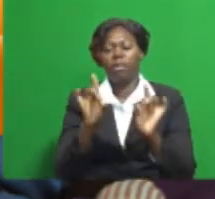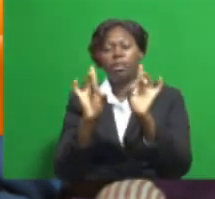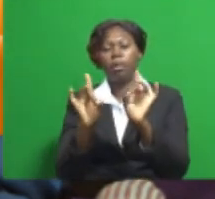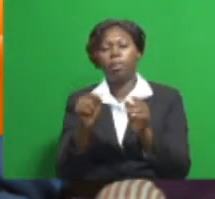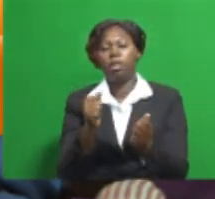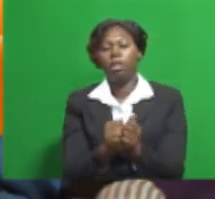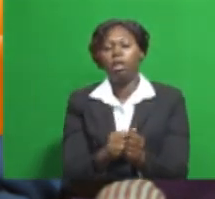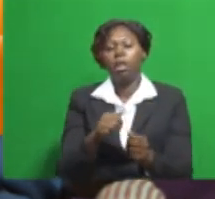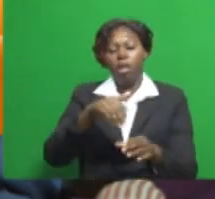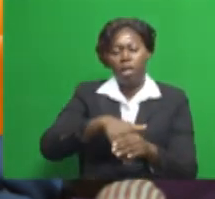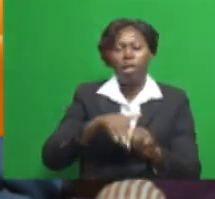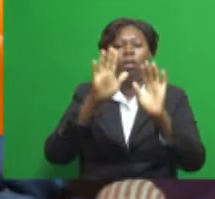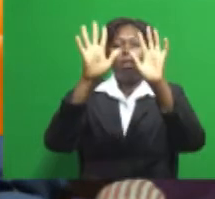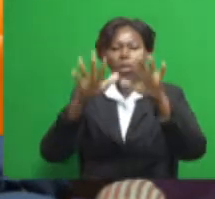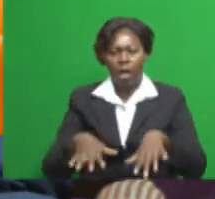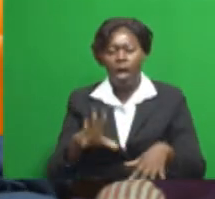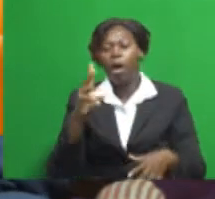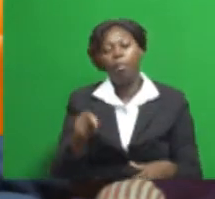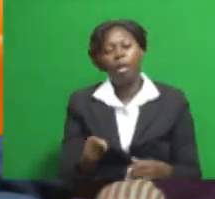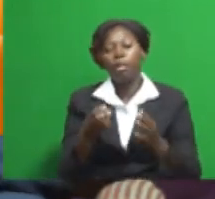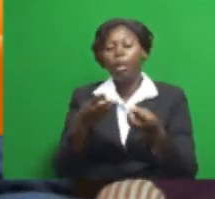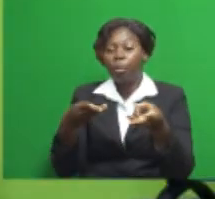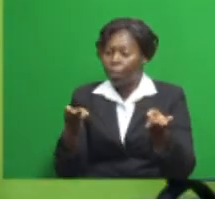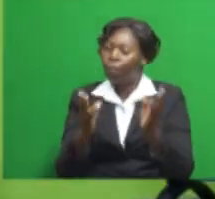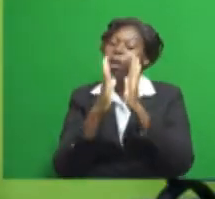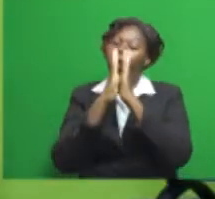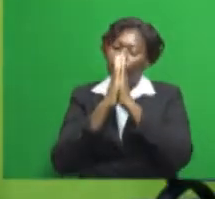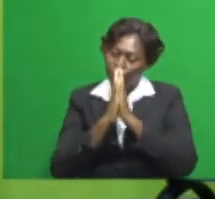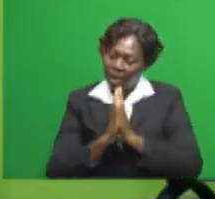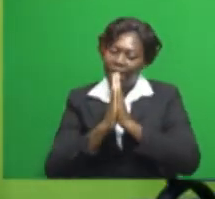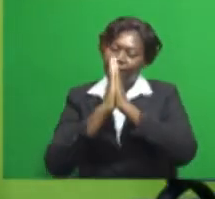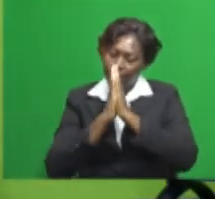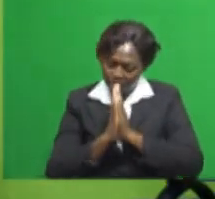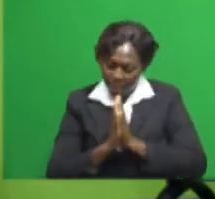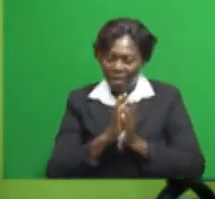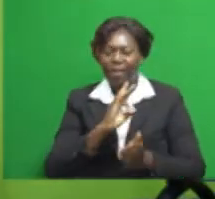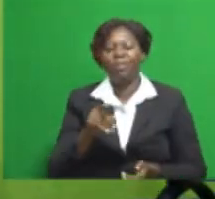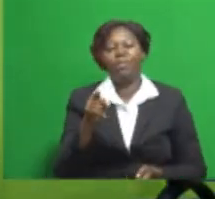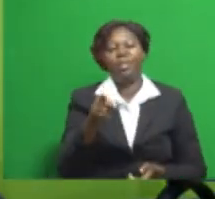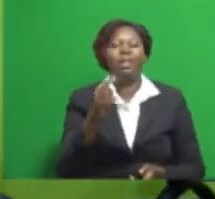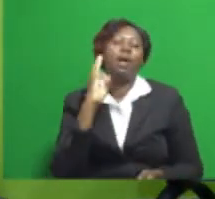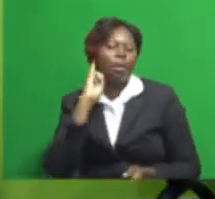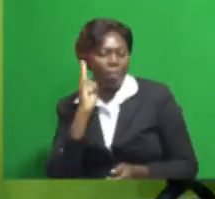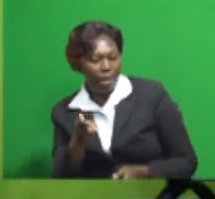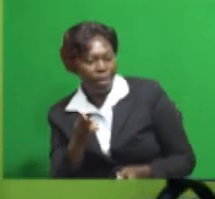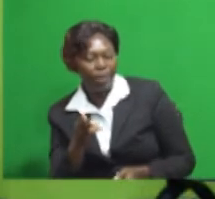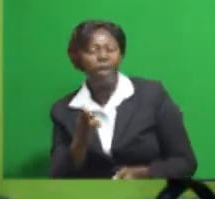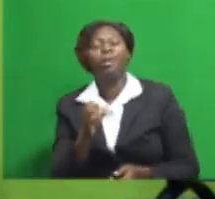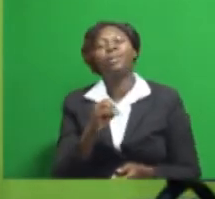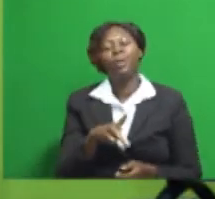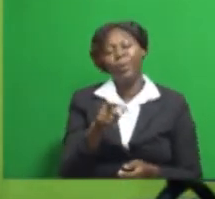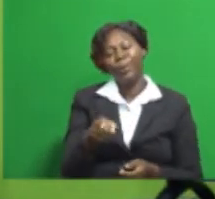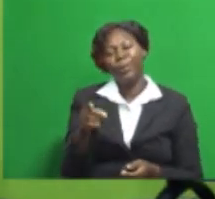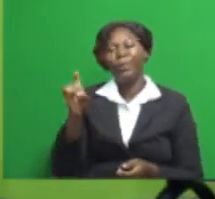wakanga achinyengetererwa zvikuru nekereke kuna Mwari. Ndi Herodhu. Yeah. Anzi zvakangomunakidza kuti paakadimbura